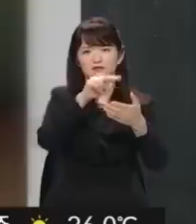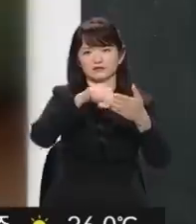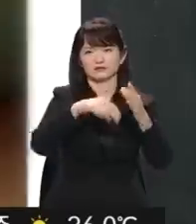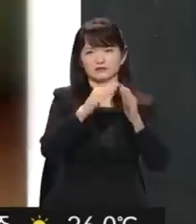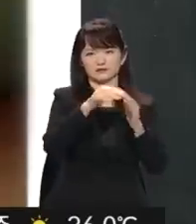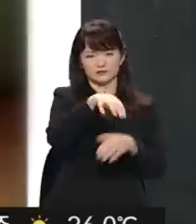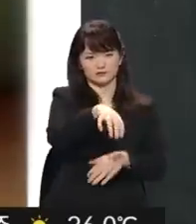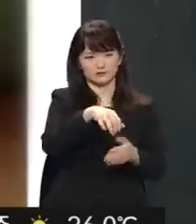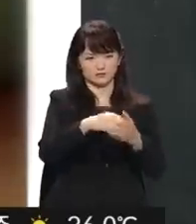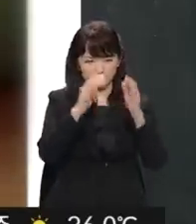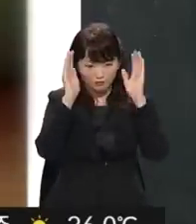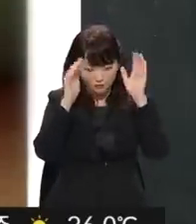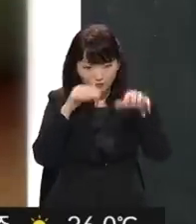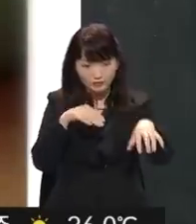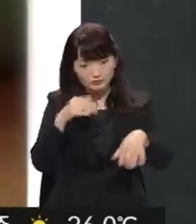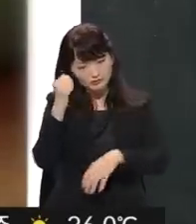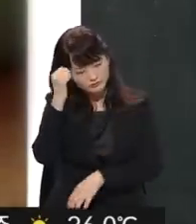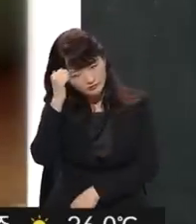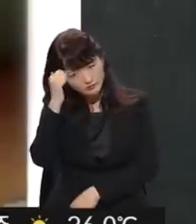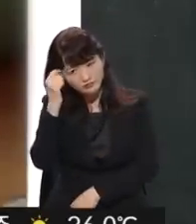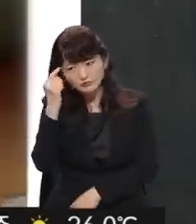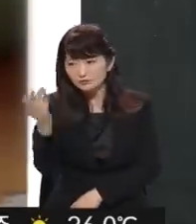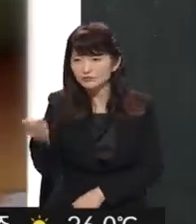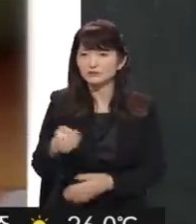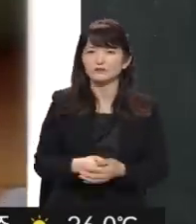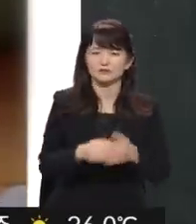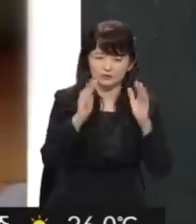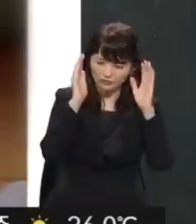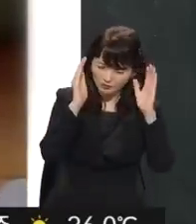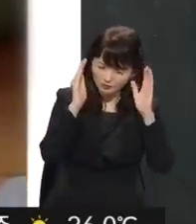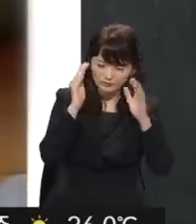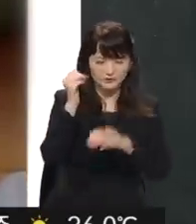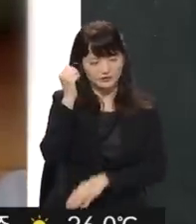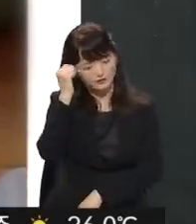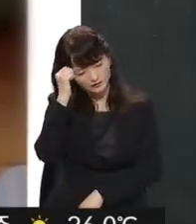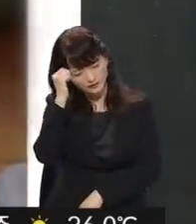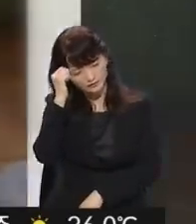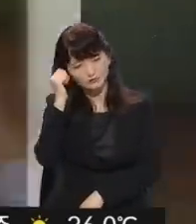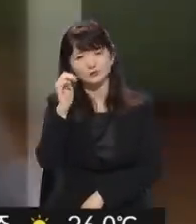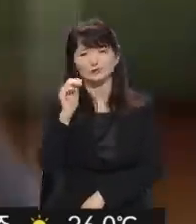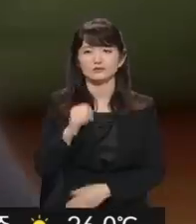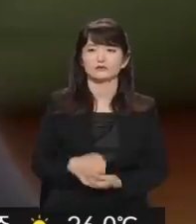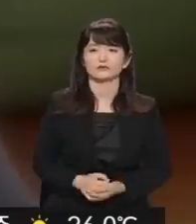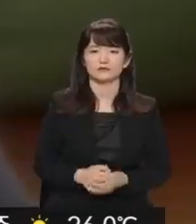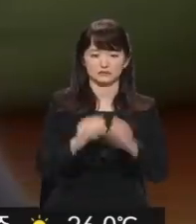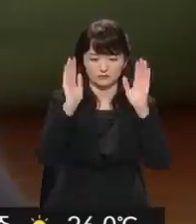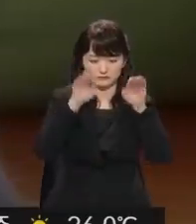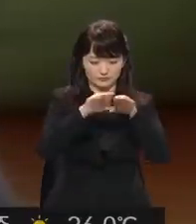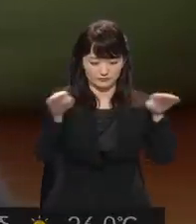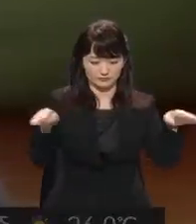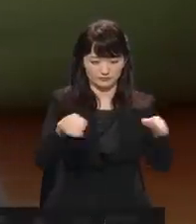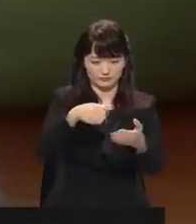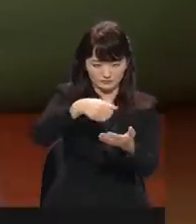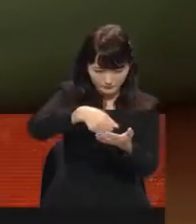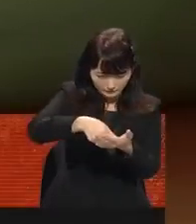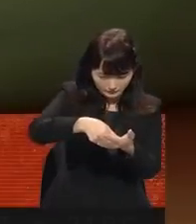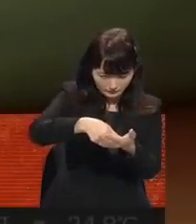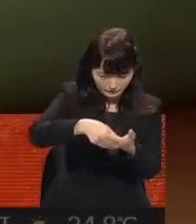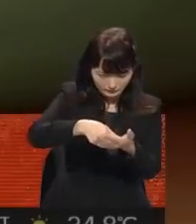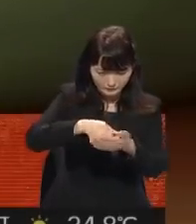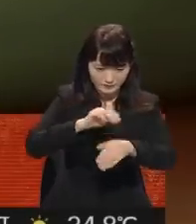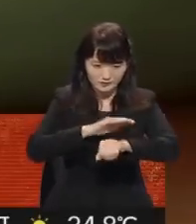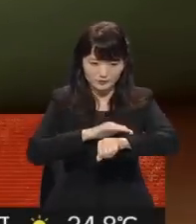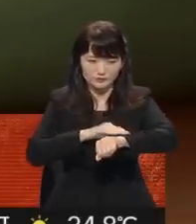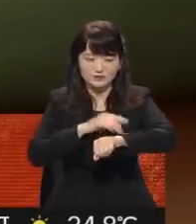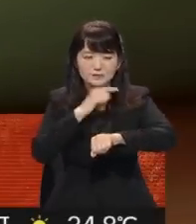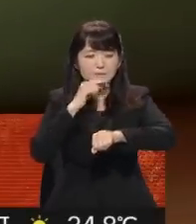앵커 공부하는 곳인가요 자는 곳인가요 뭐 공부도 하고 자기도 하죠 저도 많이 잤어요 많이 사는데 책상에 딱 엎드려 가지고 여기에 빨갛게 이렇게